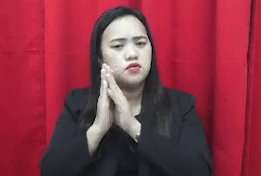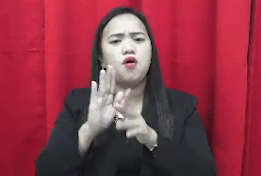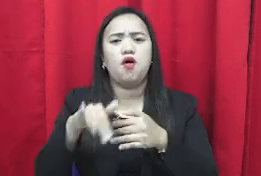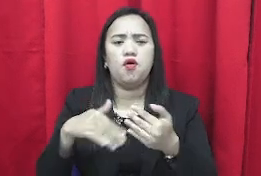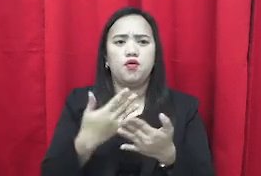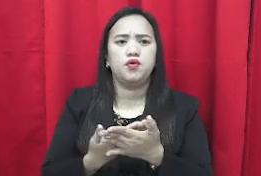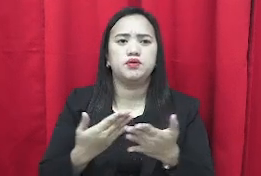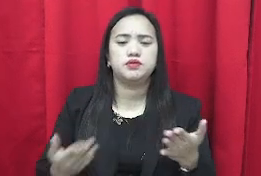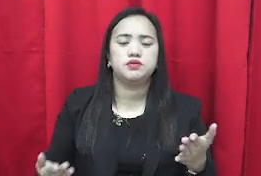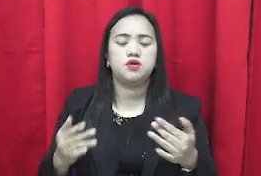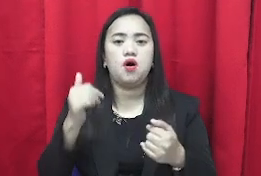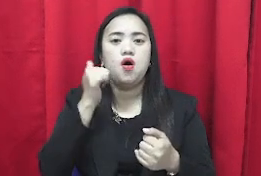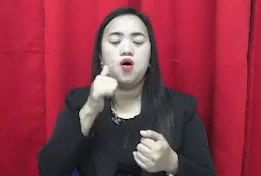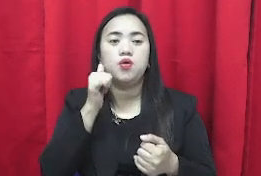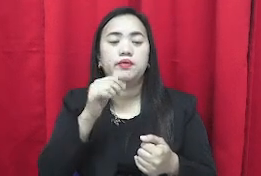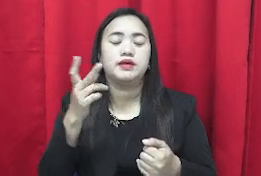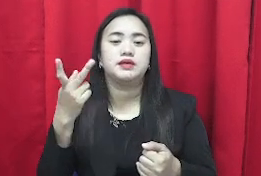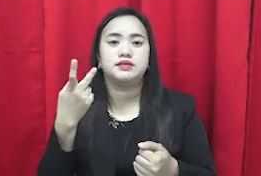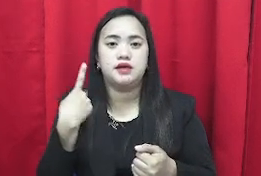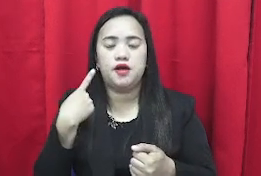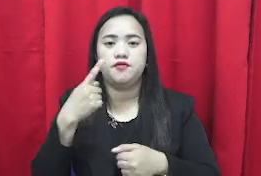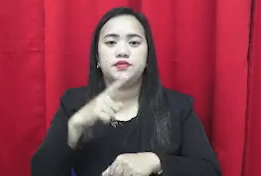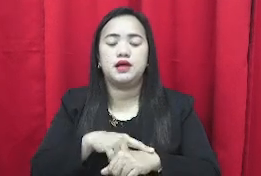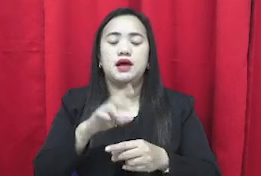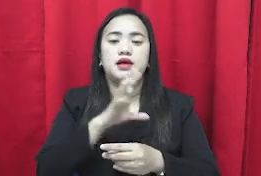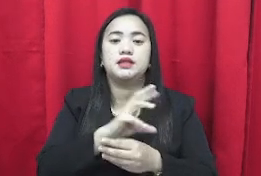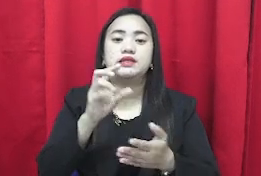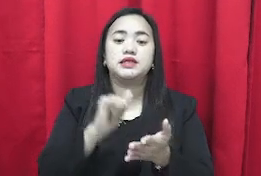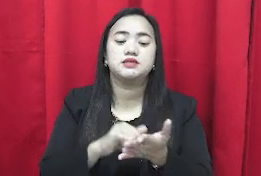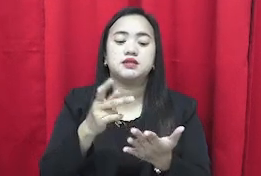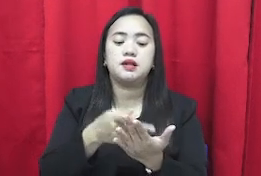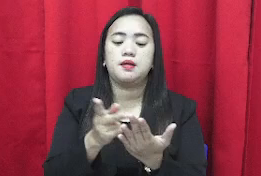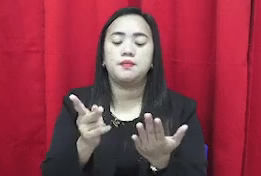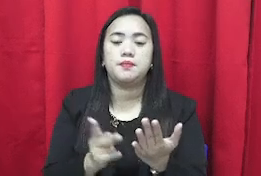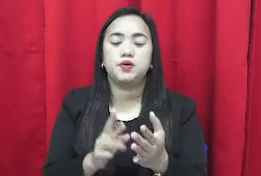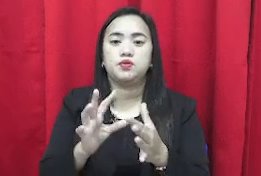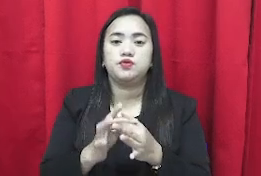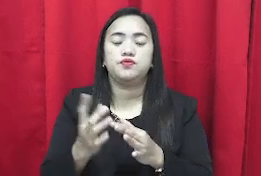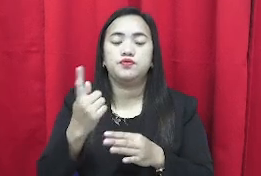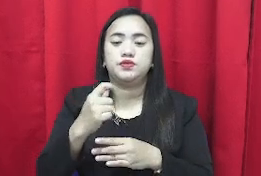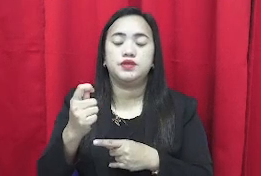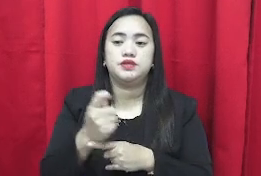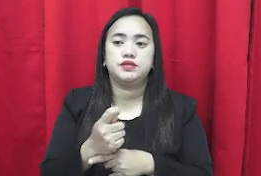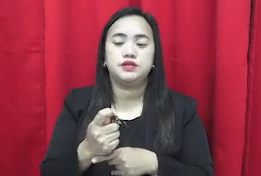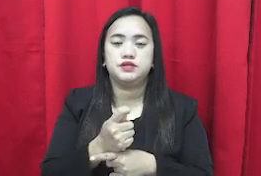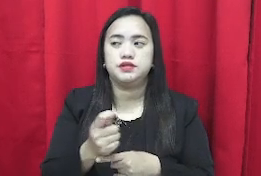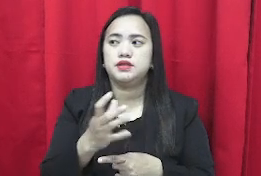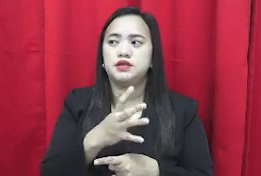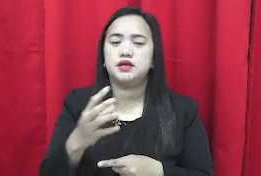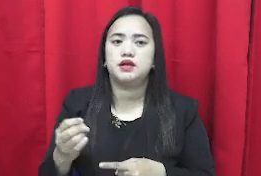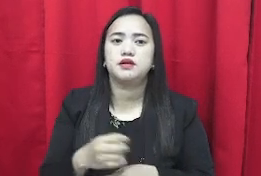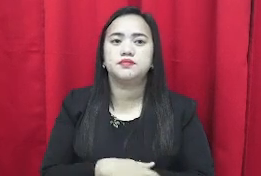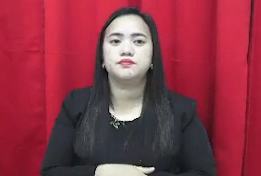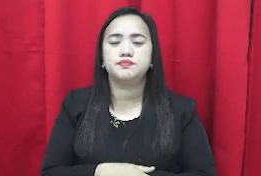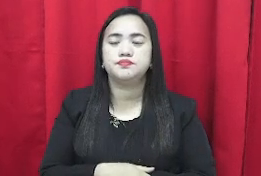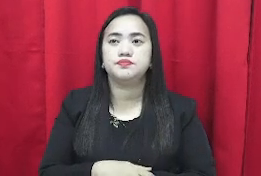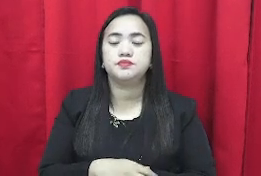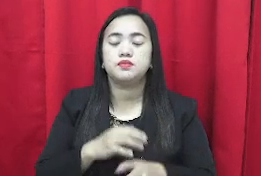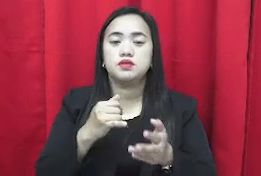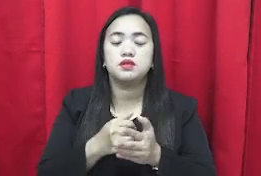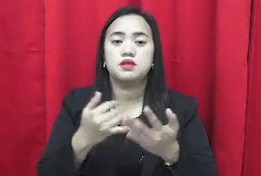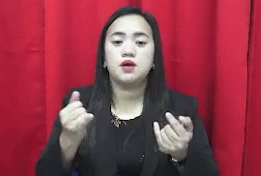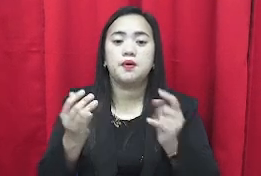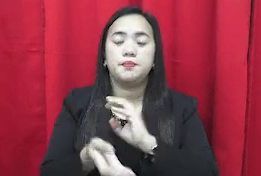din numero at yan ay bahagi ng training at ah ah magiging matagumpay ka